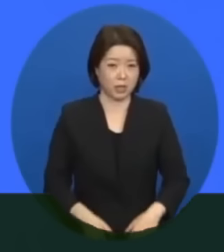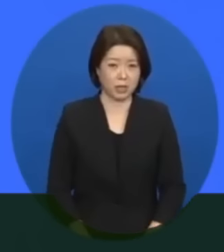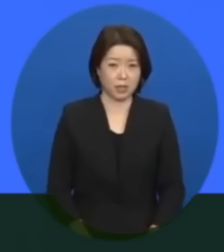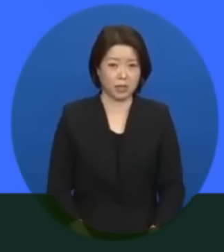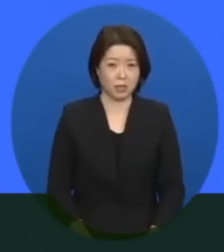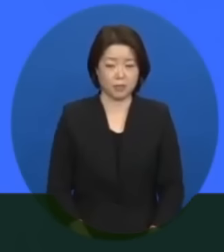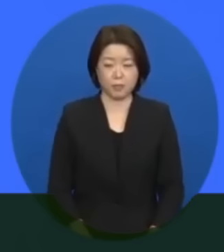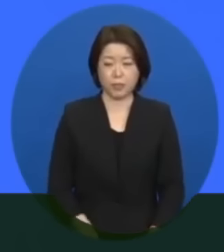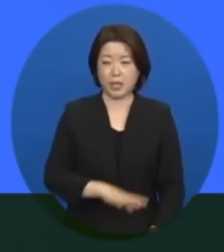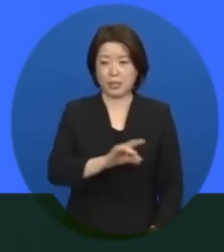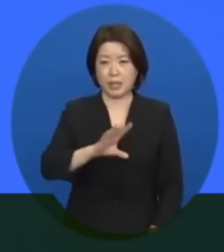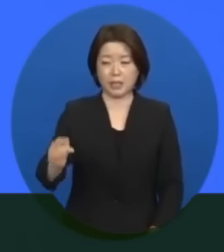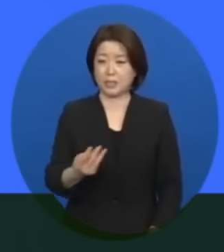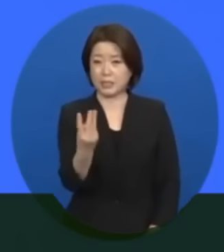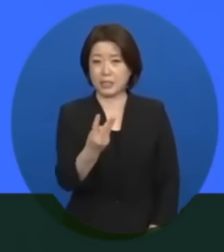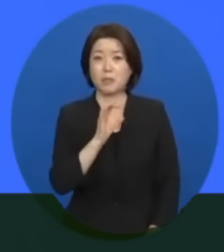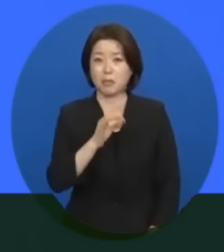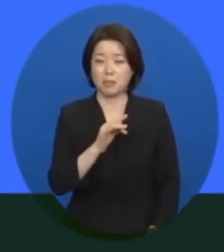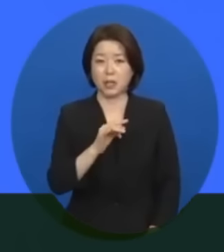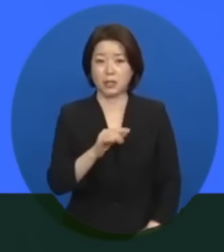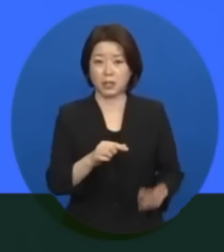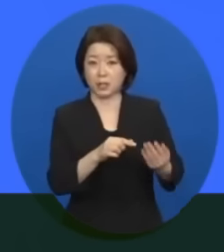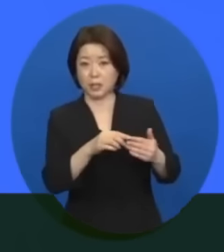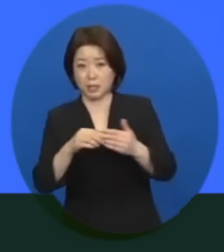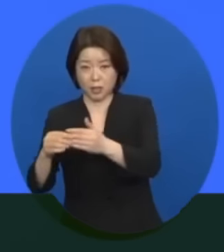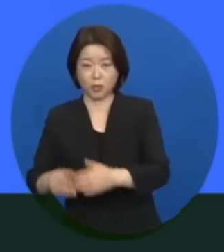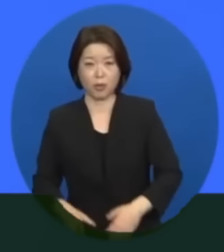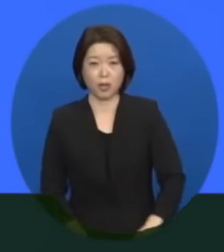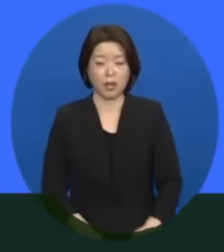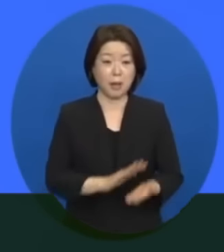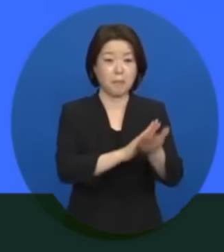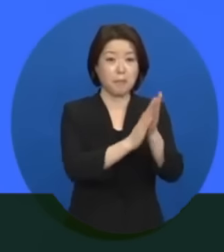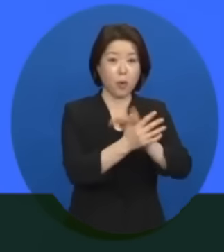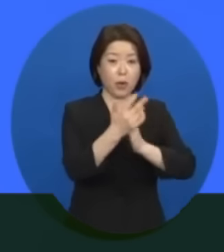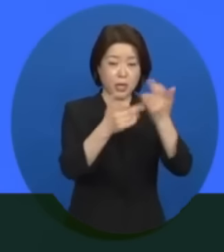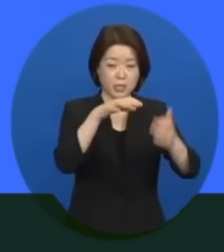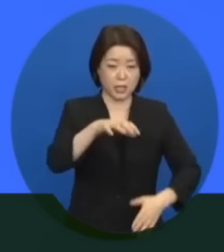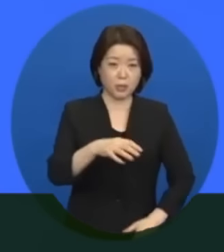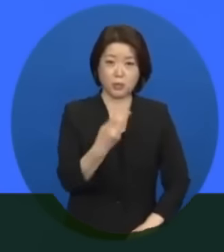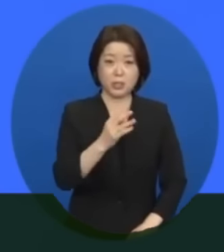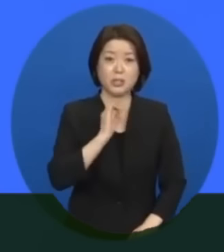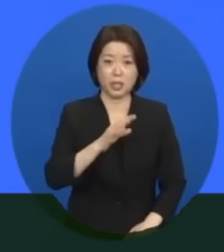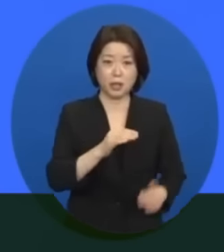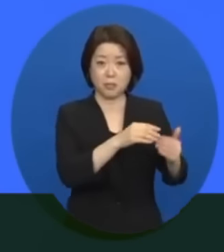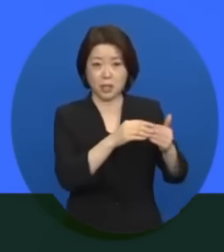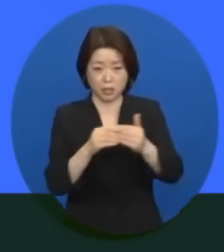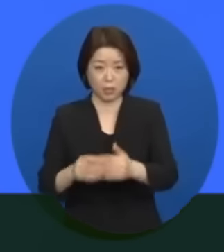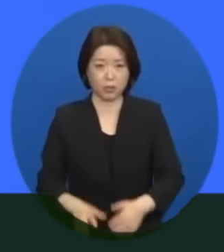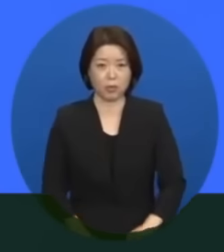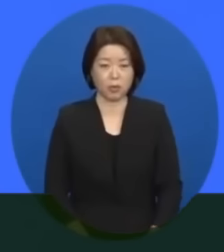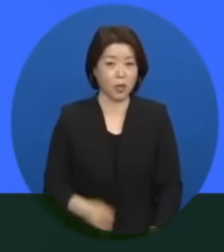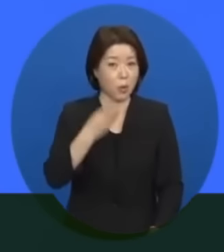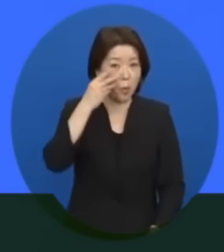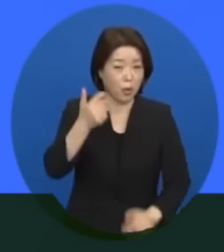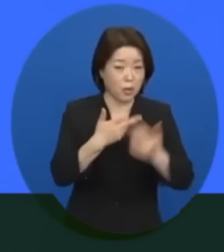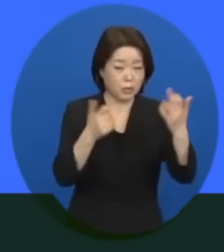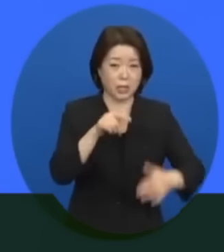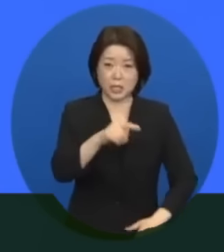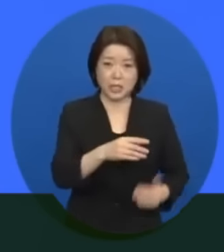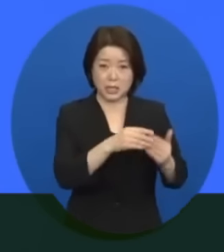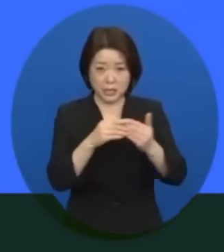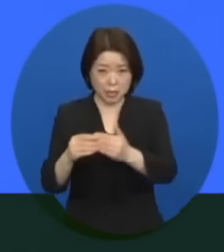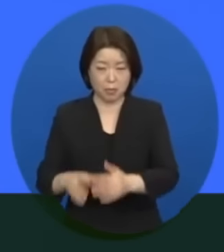예수님은 딱 세 명만 데리고요 변화산에 이세 명만 올리브 산에도 이세 명만